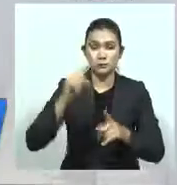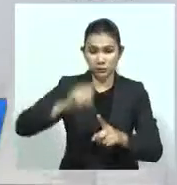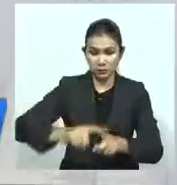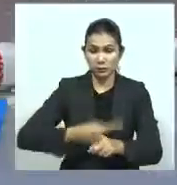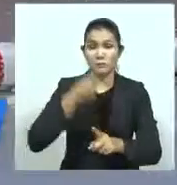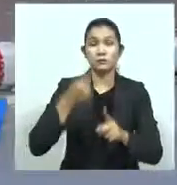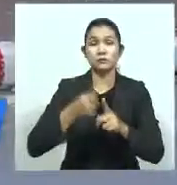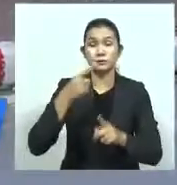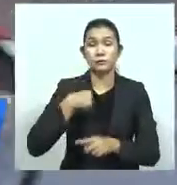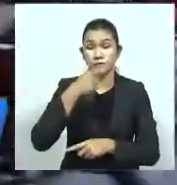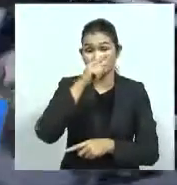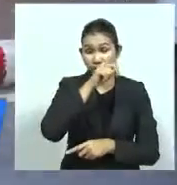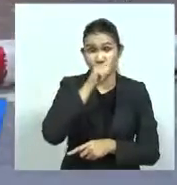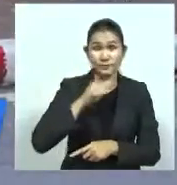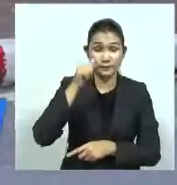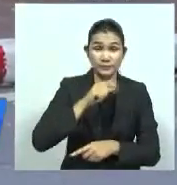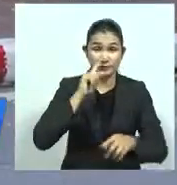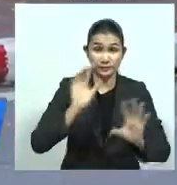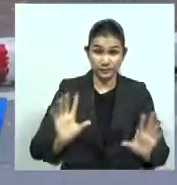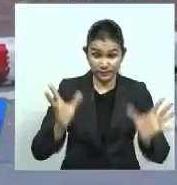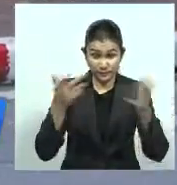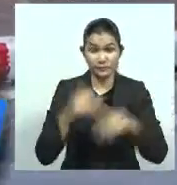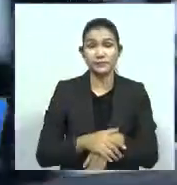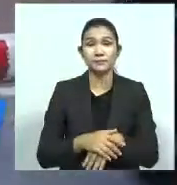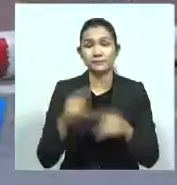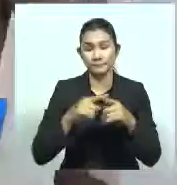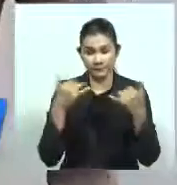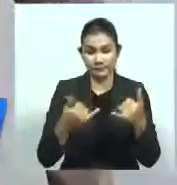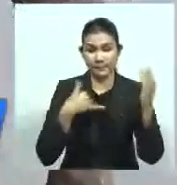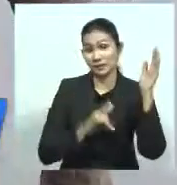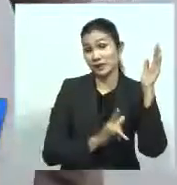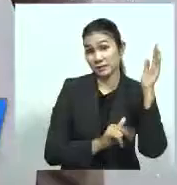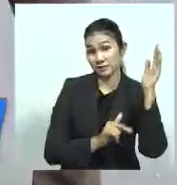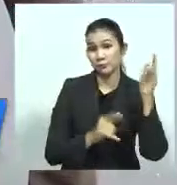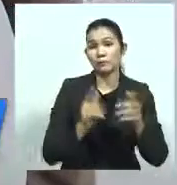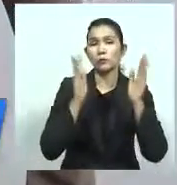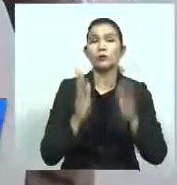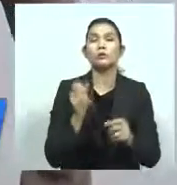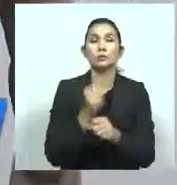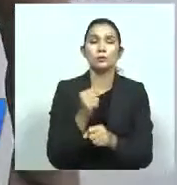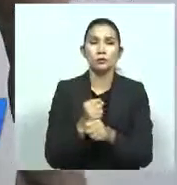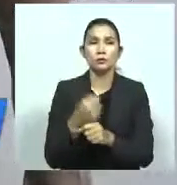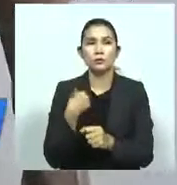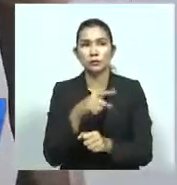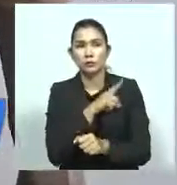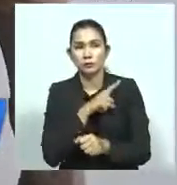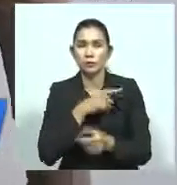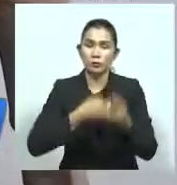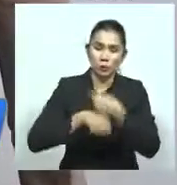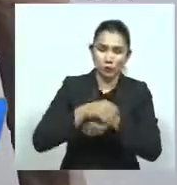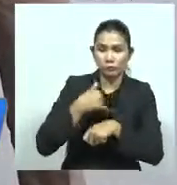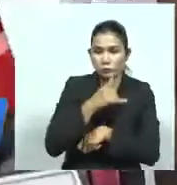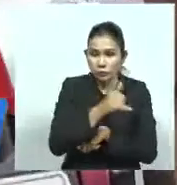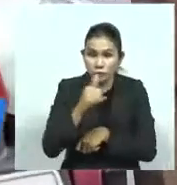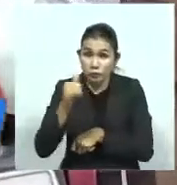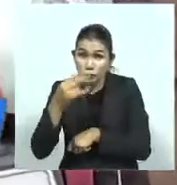แล้วก็ใกล้วันฮารีรายอแล้วนะครับที่ผ่านมาพื้นที่จังหวัดยะลาเนี่ยนะฮะเจ้าหน้าที่ก็ได้ปฏิบัติการเชิงรุกปิดล้อม